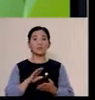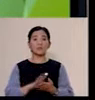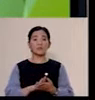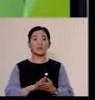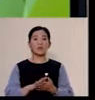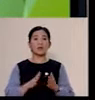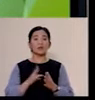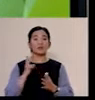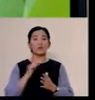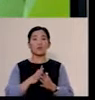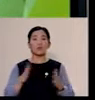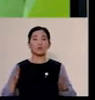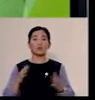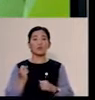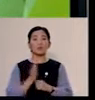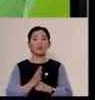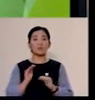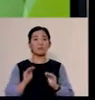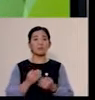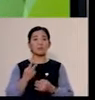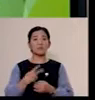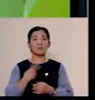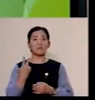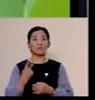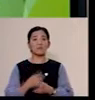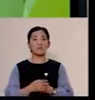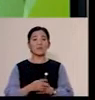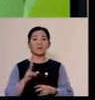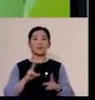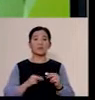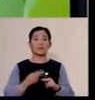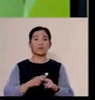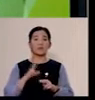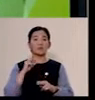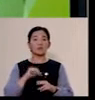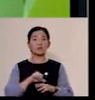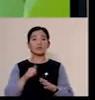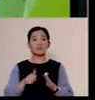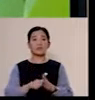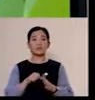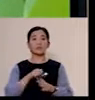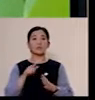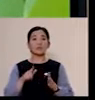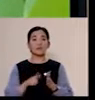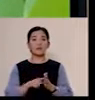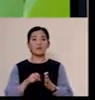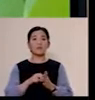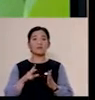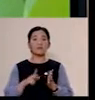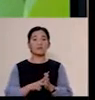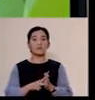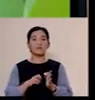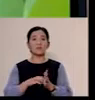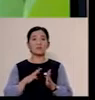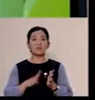числа больше 15, но меньше 22. Значит, это числа 16, 17,